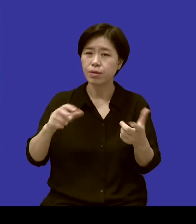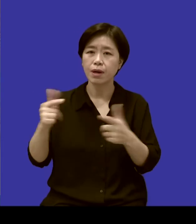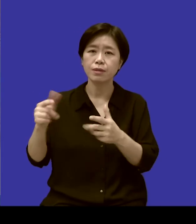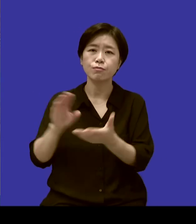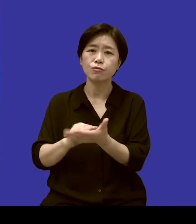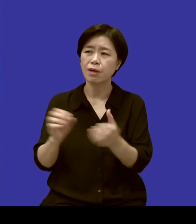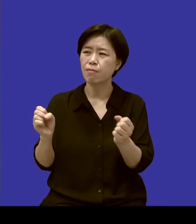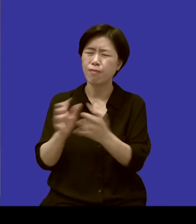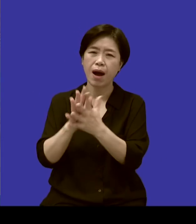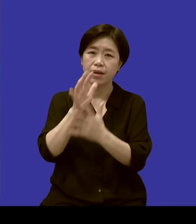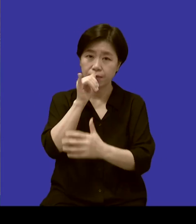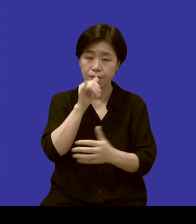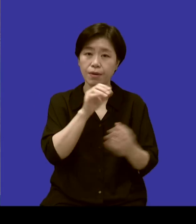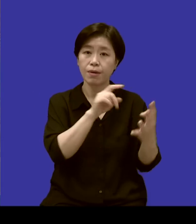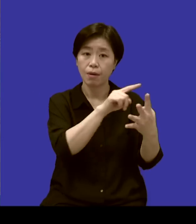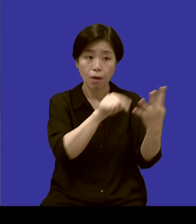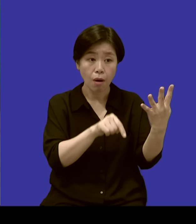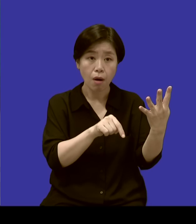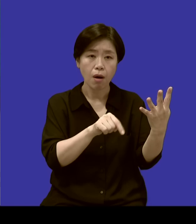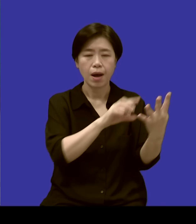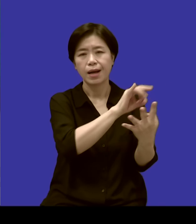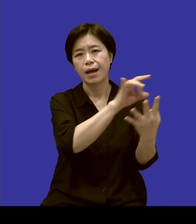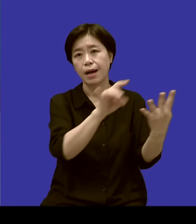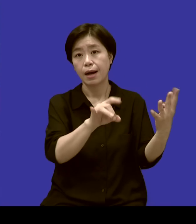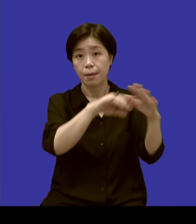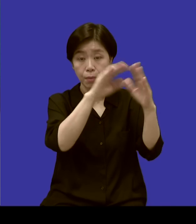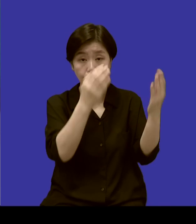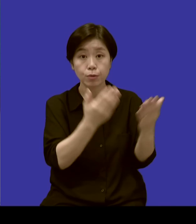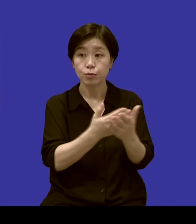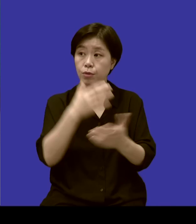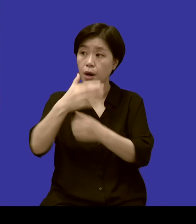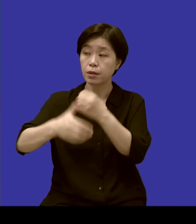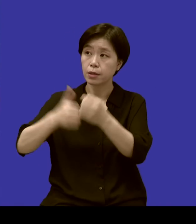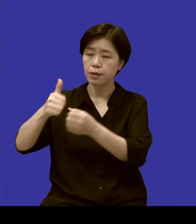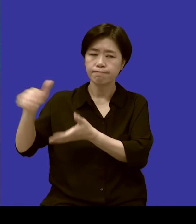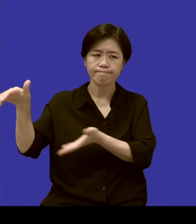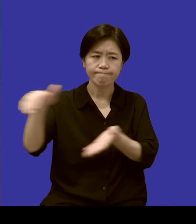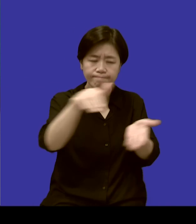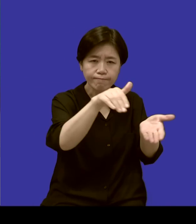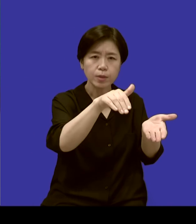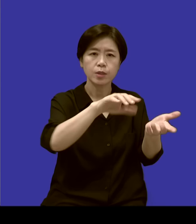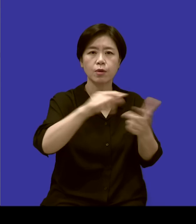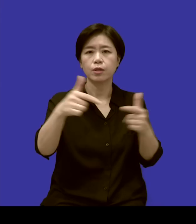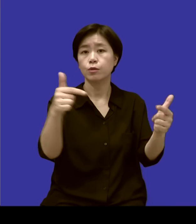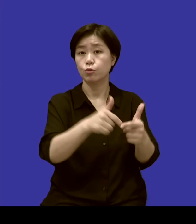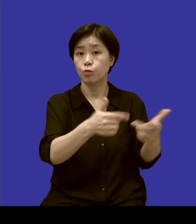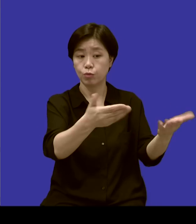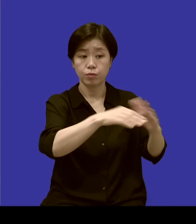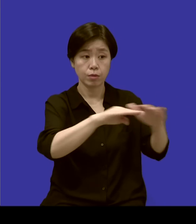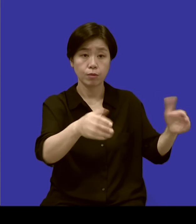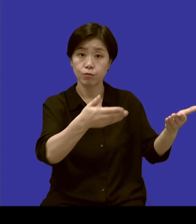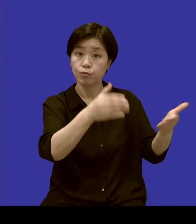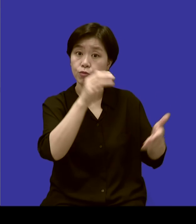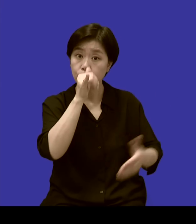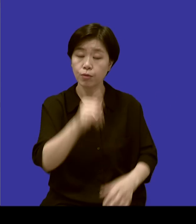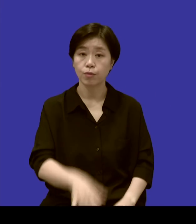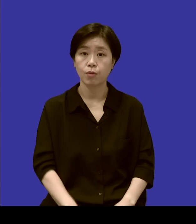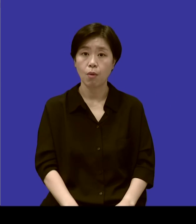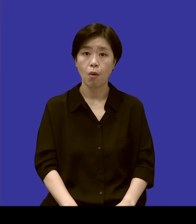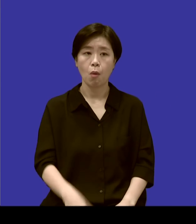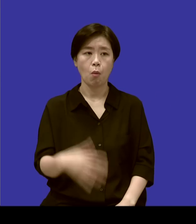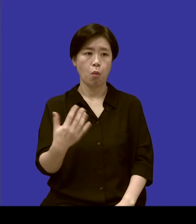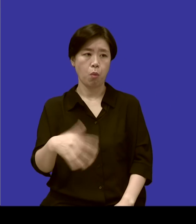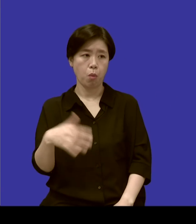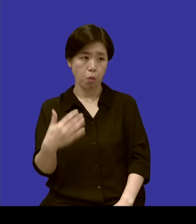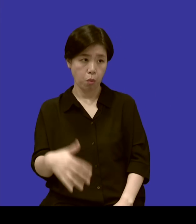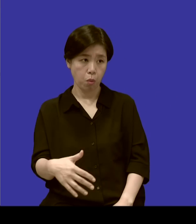그 상황에 맞게 딱딱 다 회복을 시켜주시는 거예요. 간질거리를 들고 오니까. 예. 그래서 너무 귀하구나.